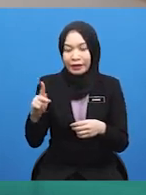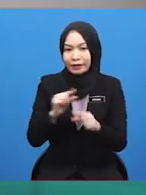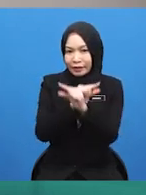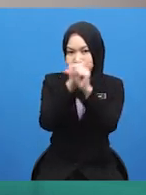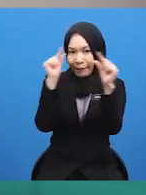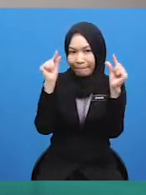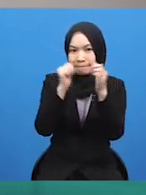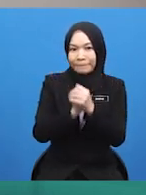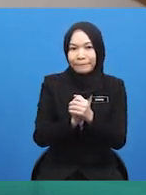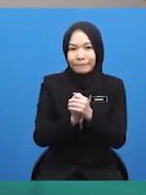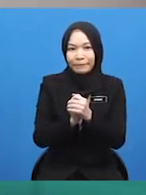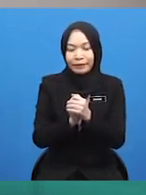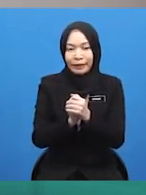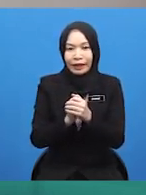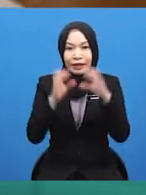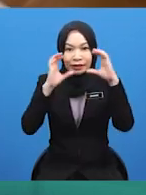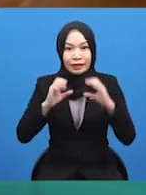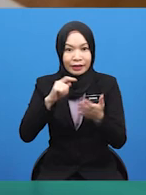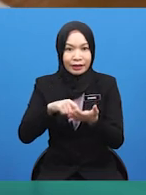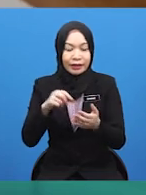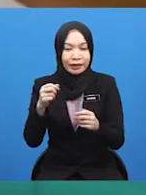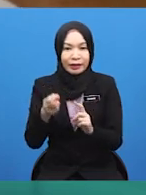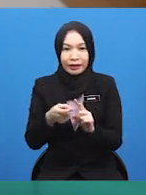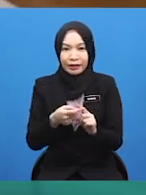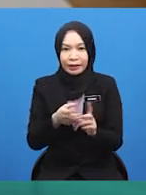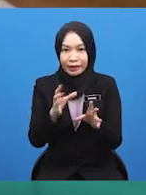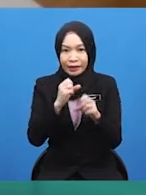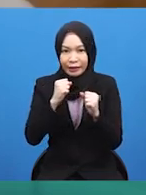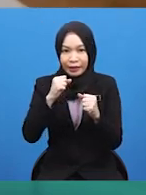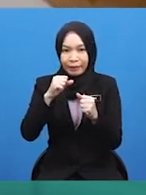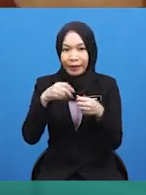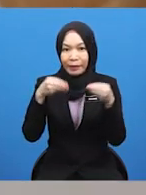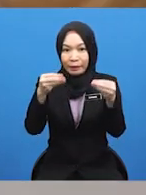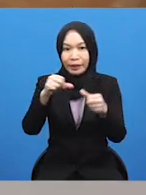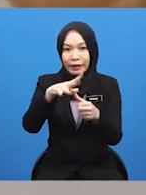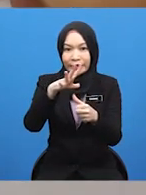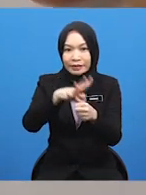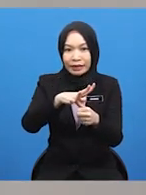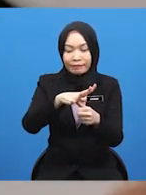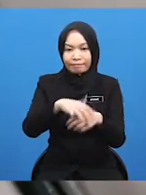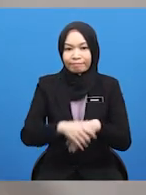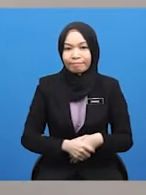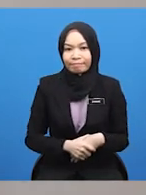sebaliknya. Teknik ini dapat menimbulkan jalinan yang kasar.